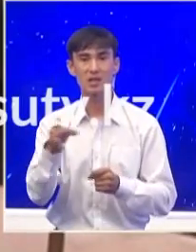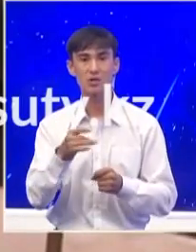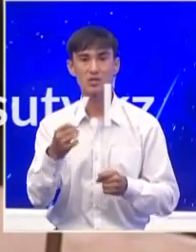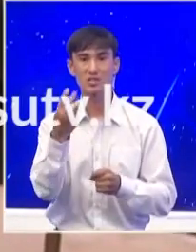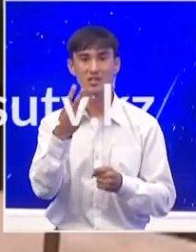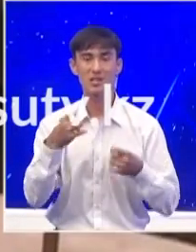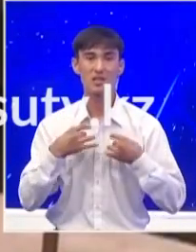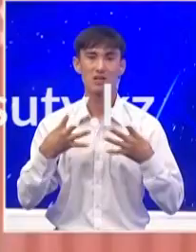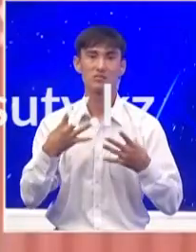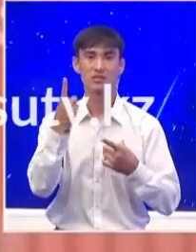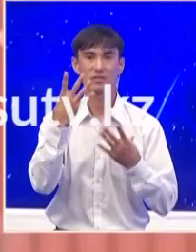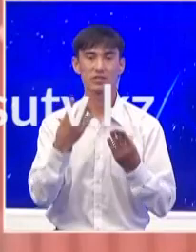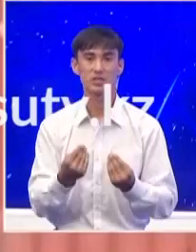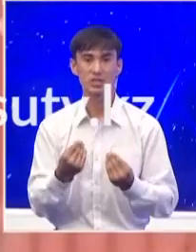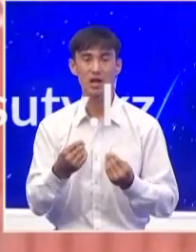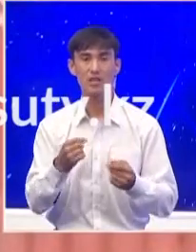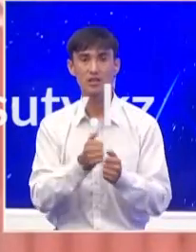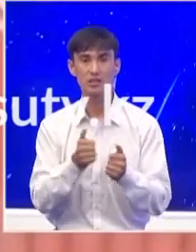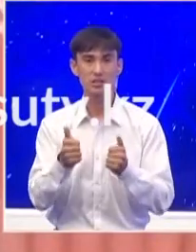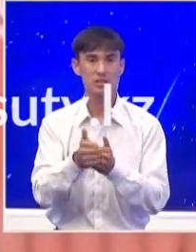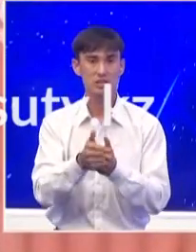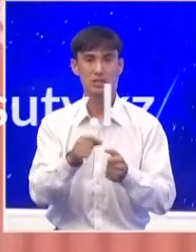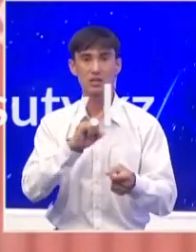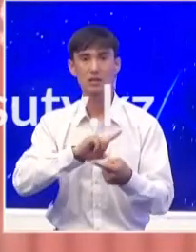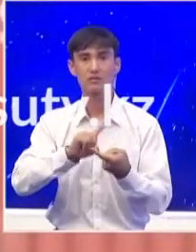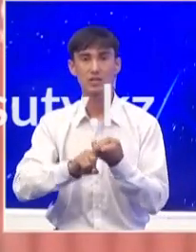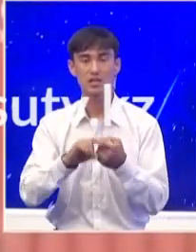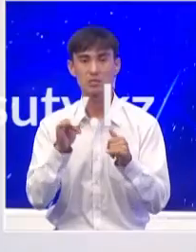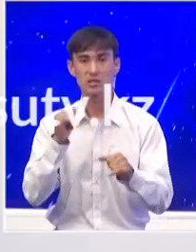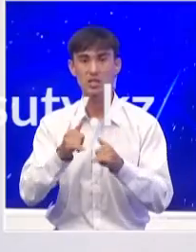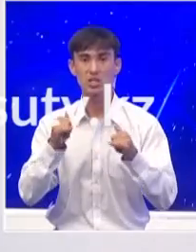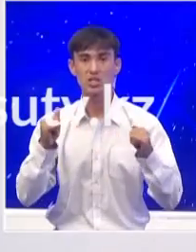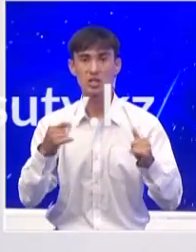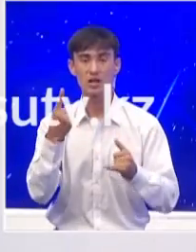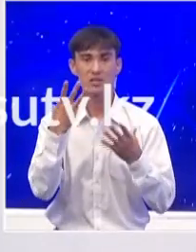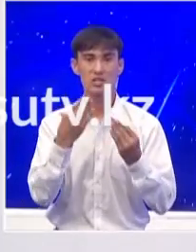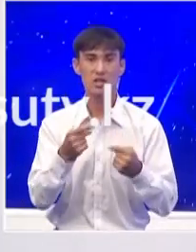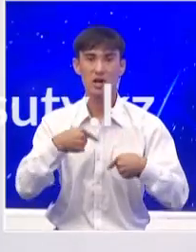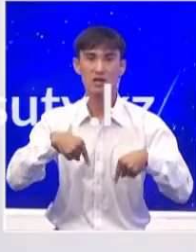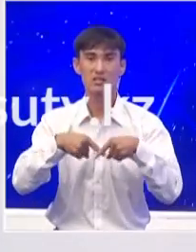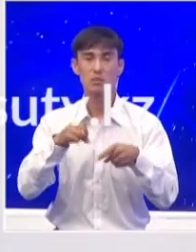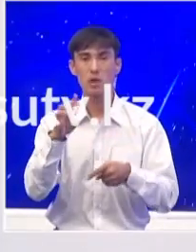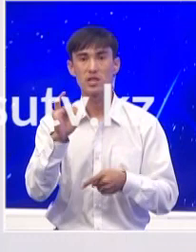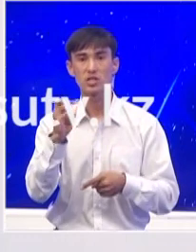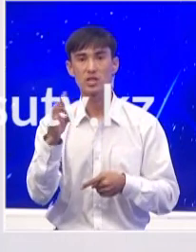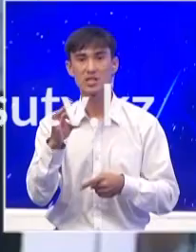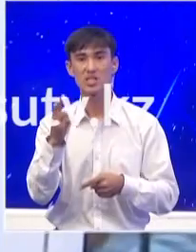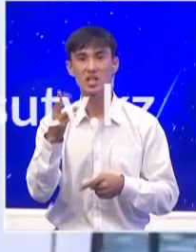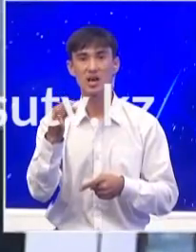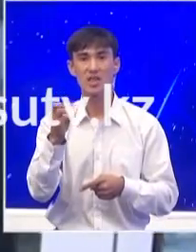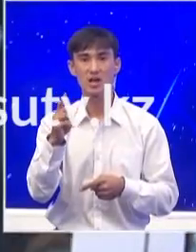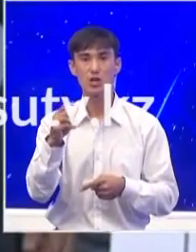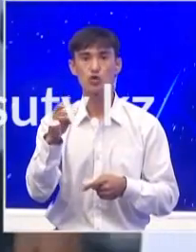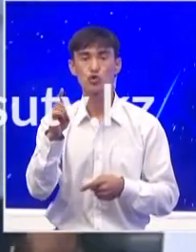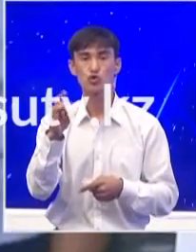торжества район в анти лидеров по темпам заражения тем не менее здесь в один день организовали беташар судья хану и сын дед